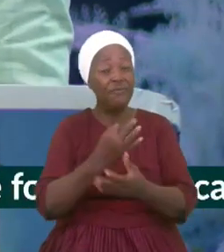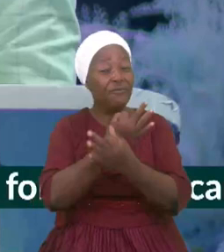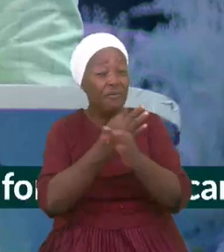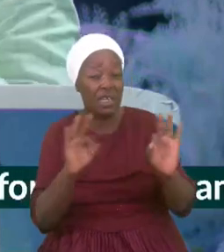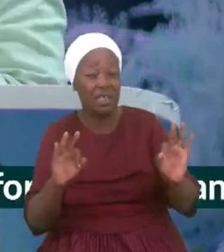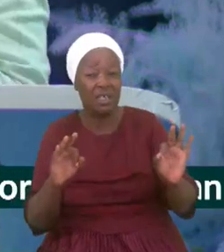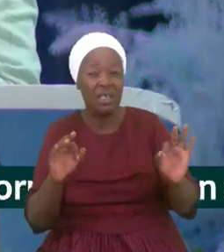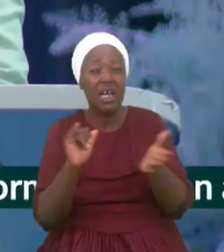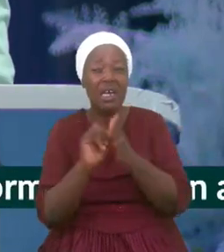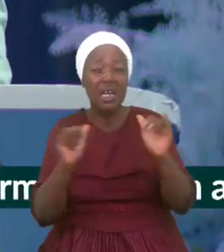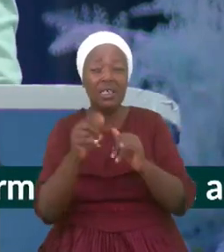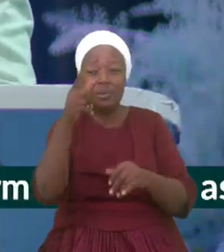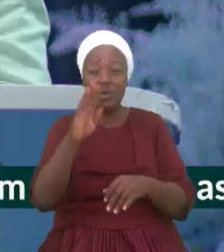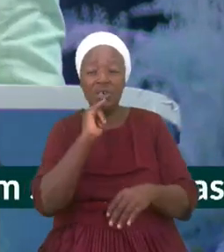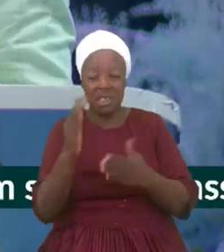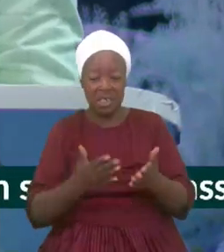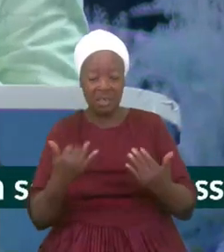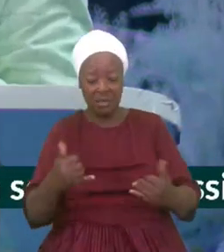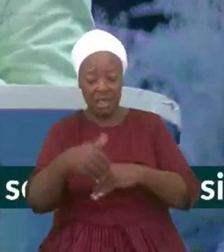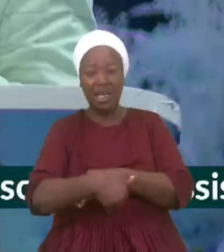commencer à vous préparer